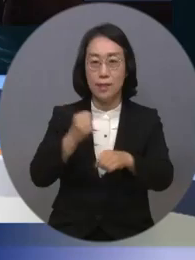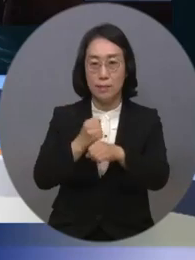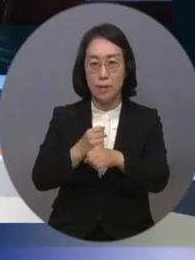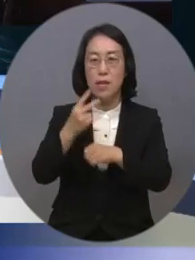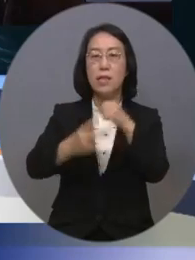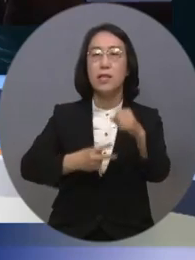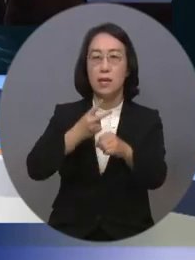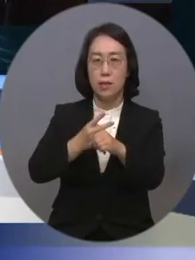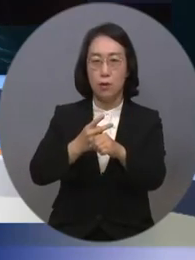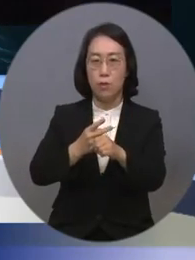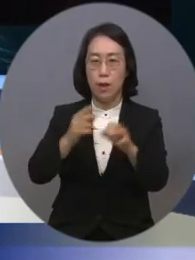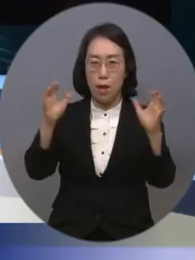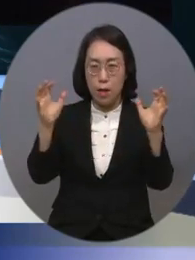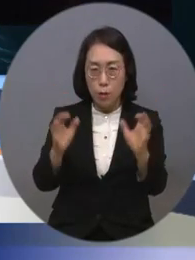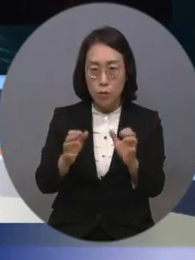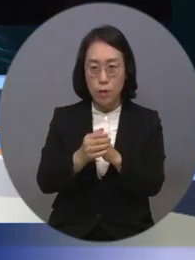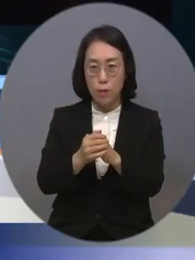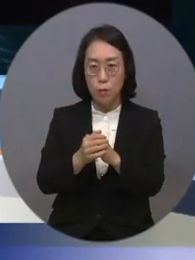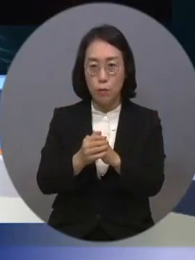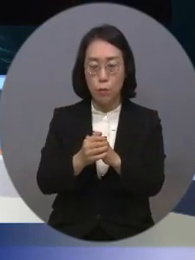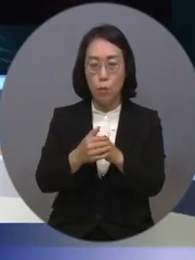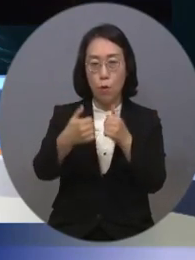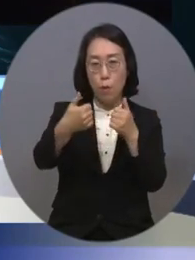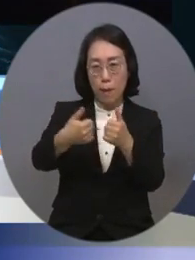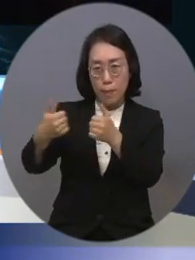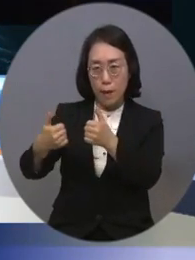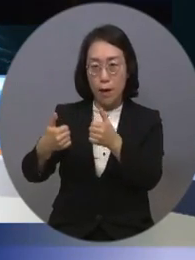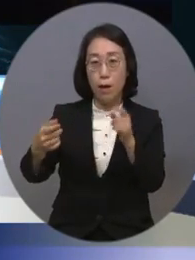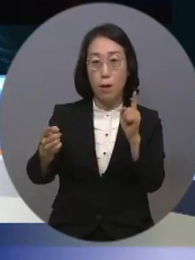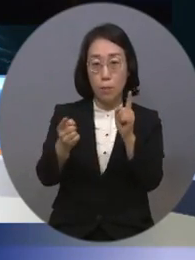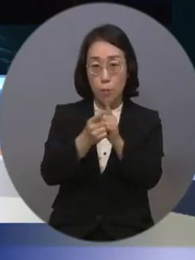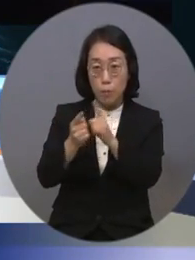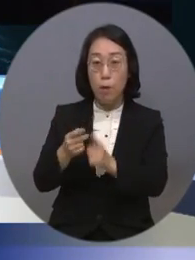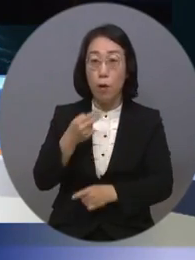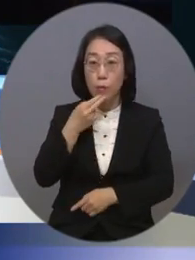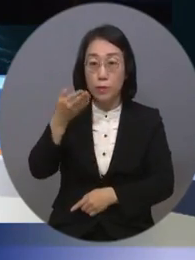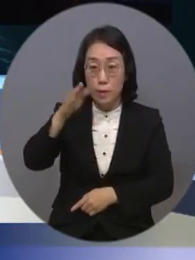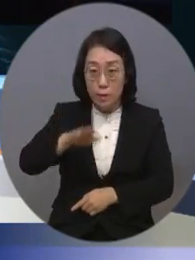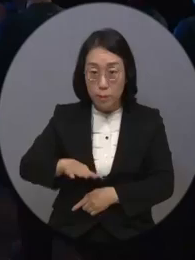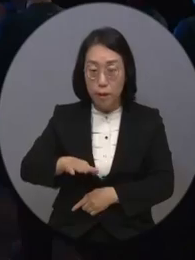열리고 비대면으로 진행됐지만 인식 개선에 함께하는 마음은 같았습니다.